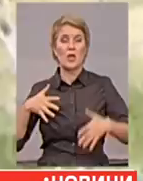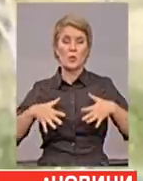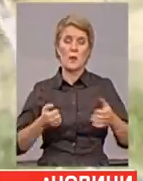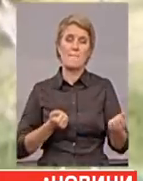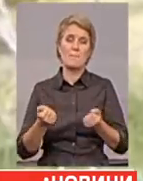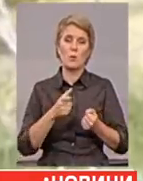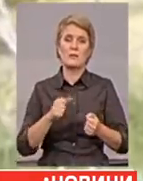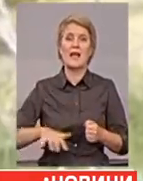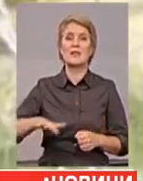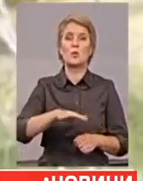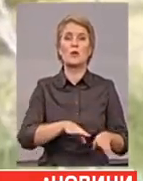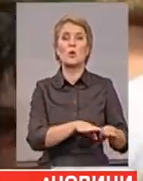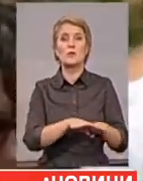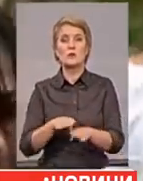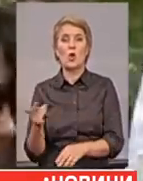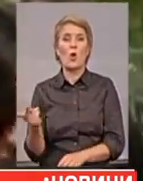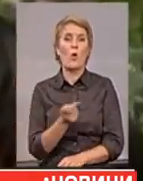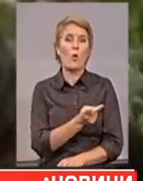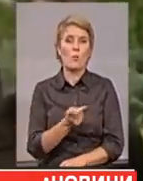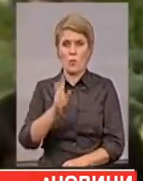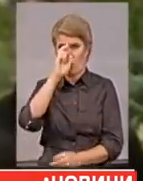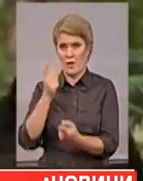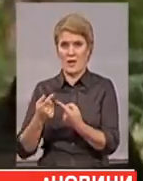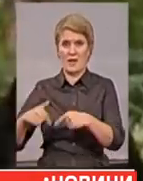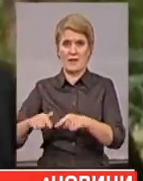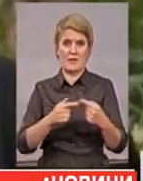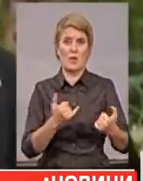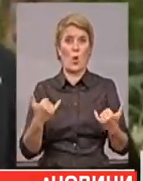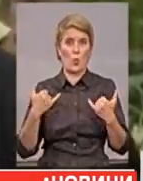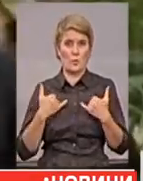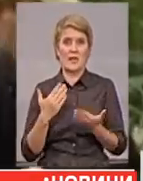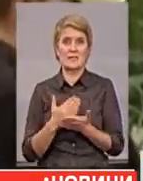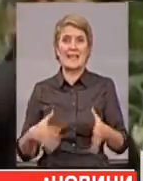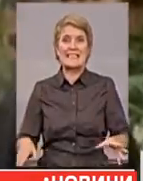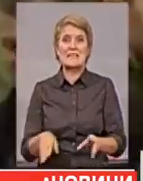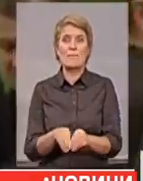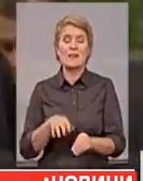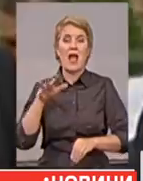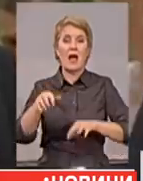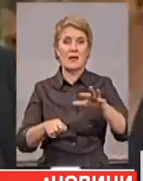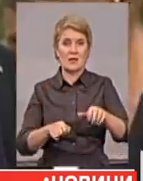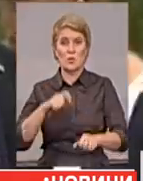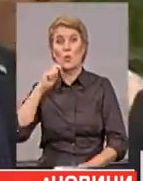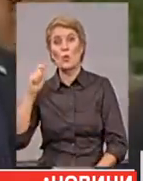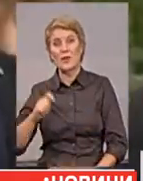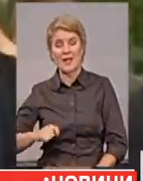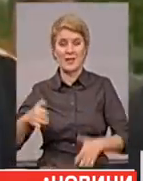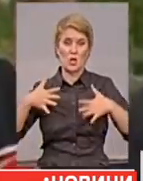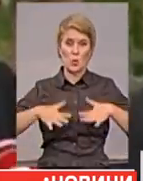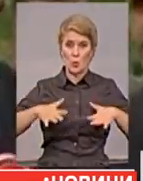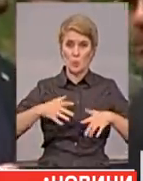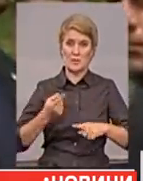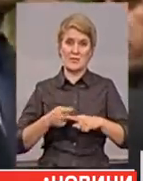цілісності обох країн. У нас є спільний агресор. І в Україні, і в Грузії